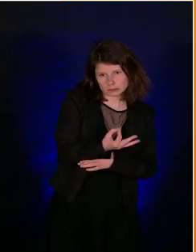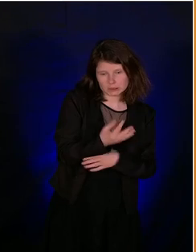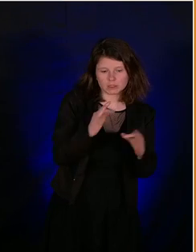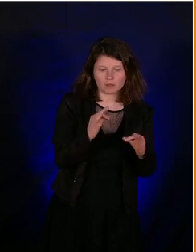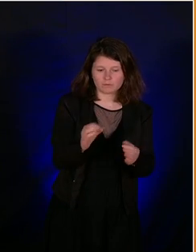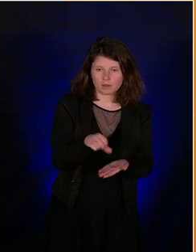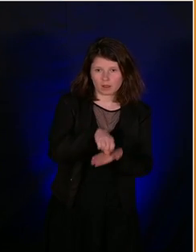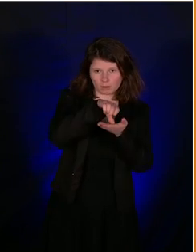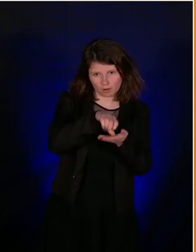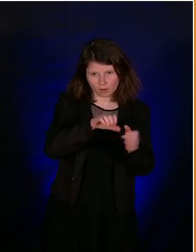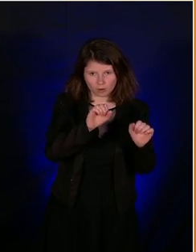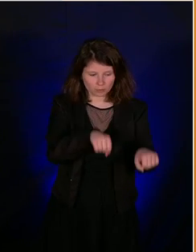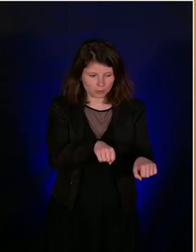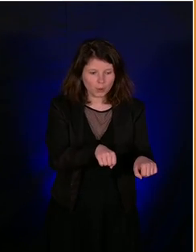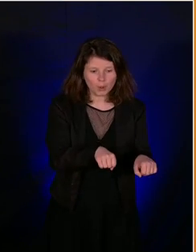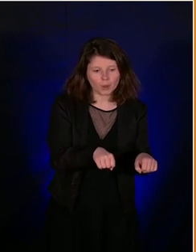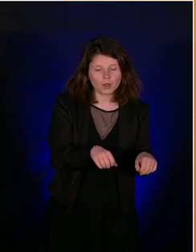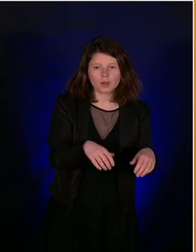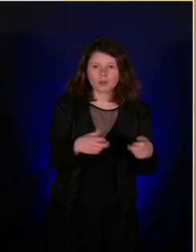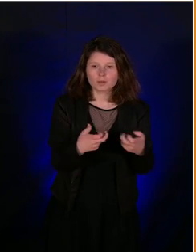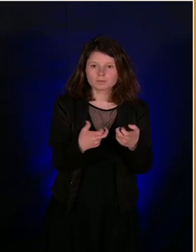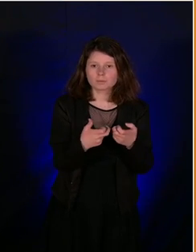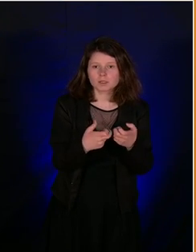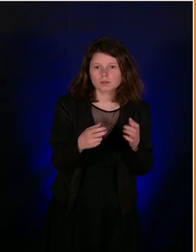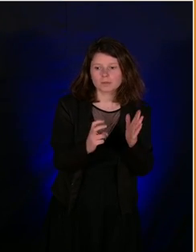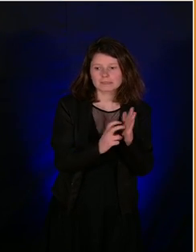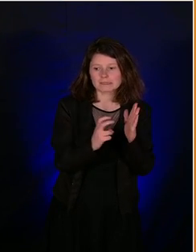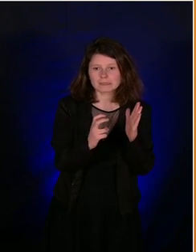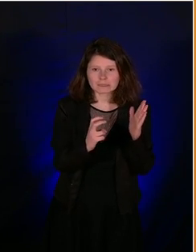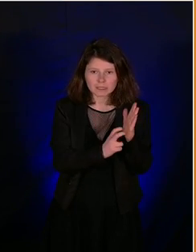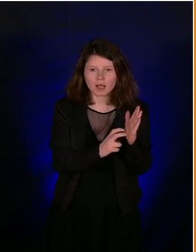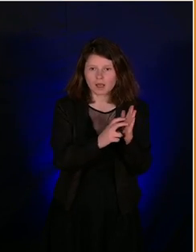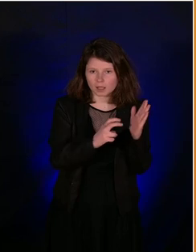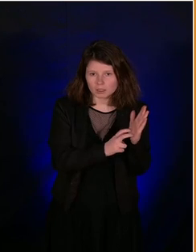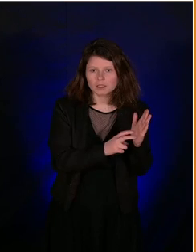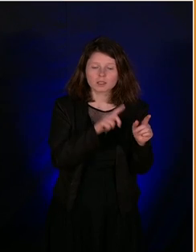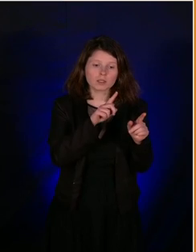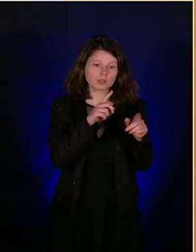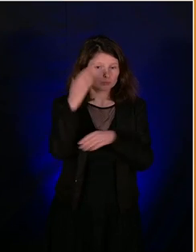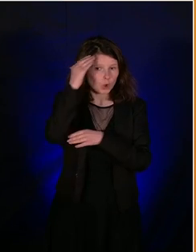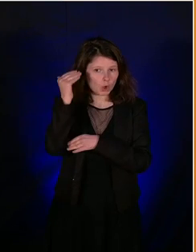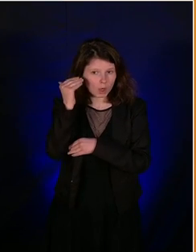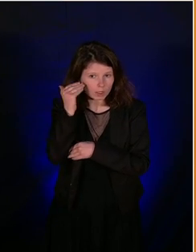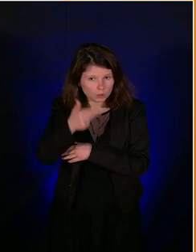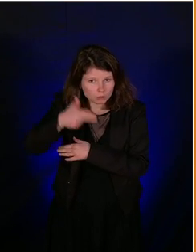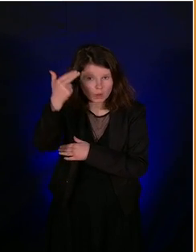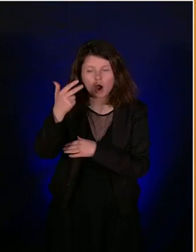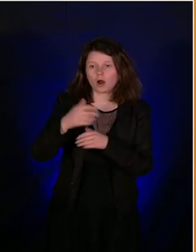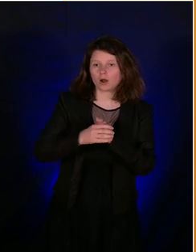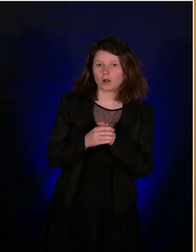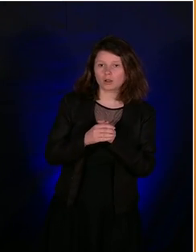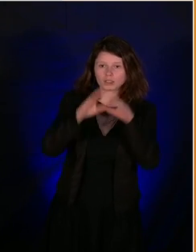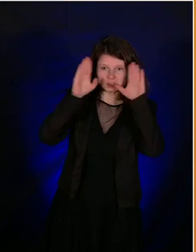on pourrait citer le le régime syrien nord-coréen égyptien